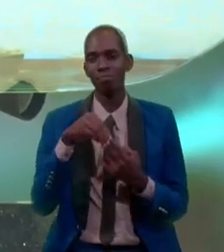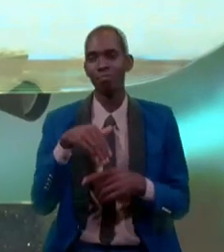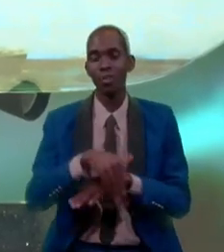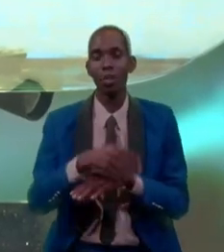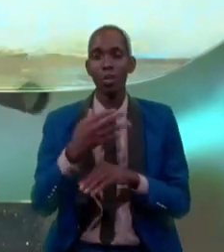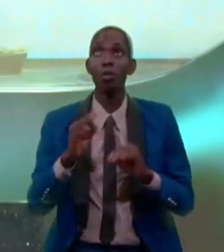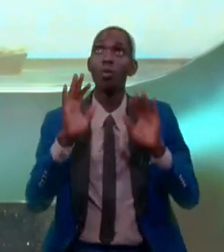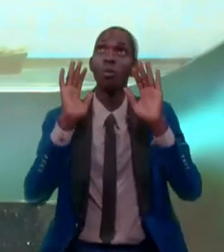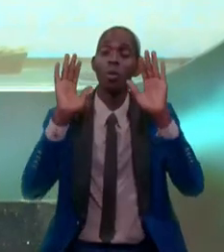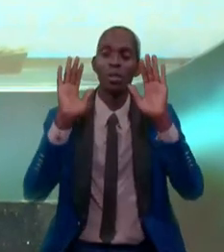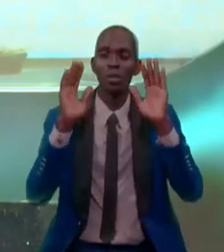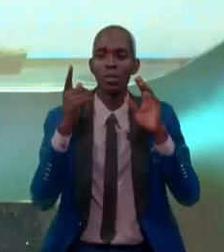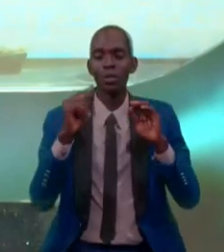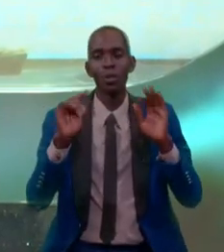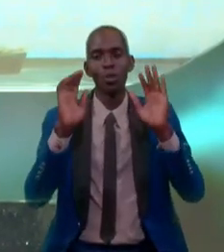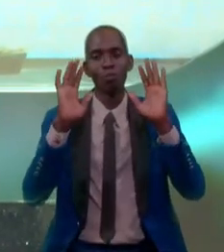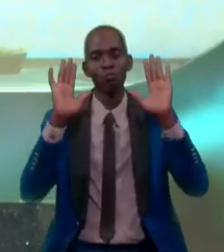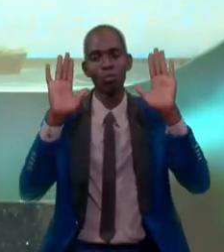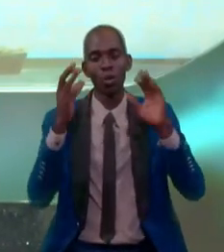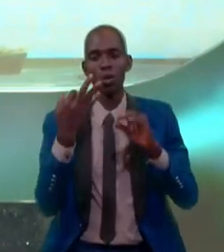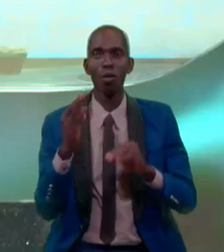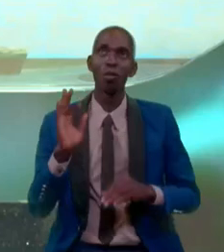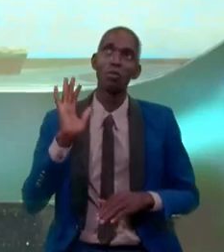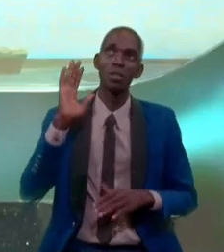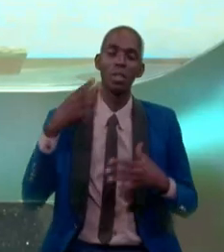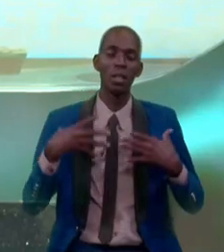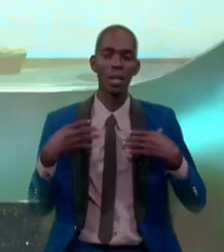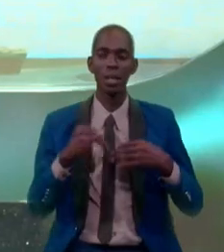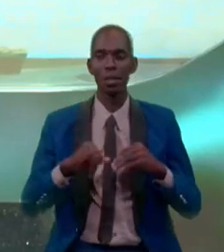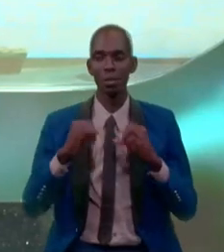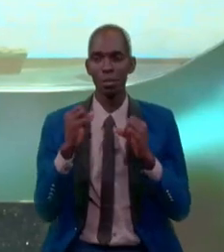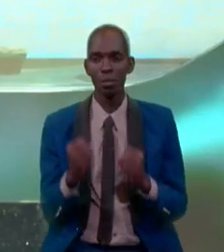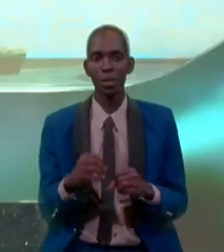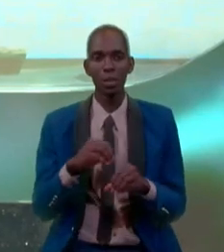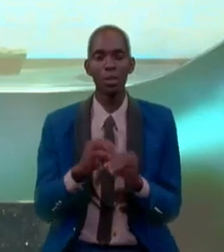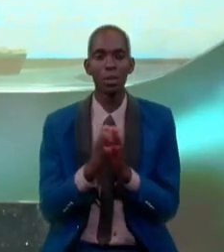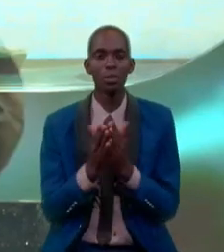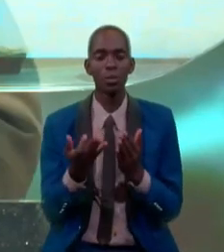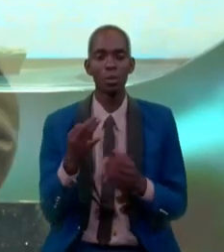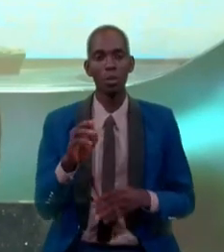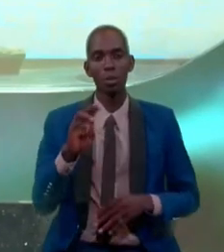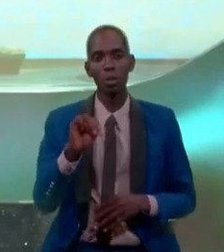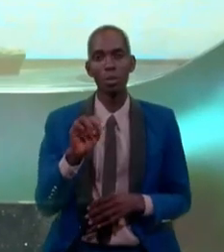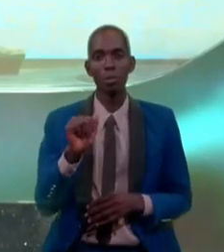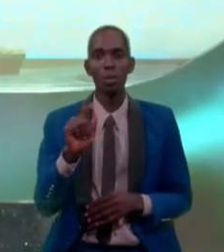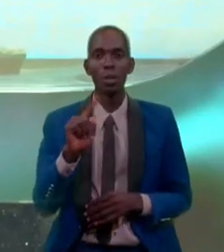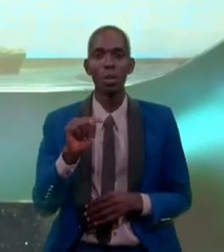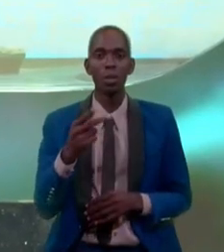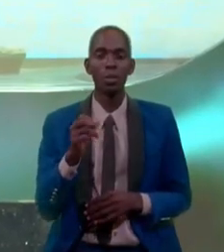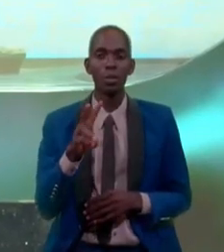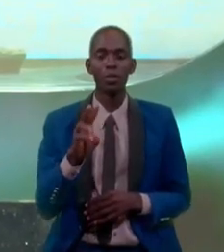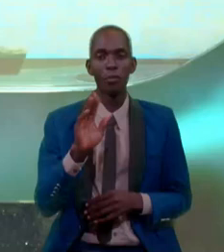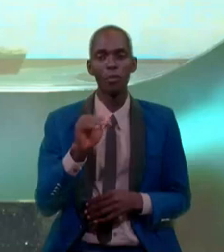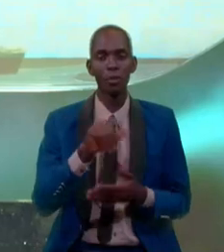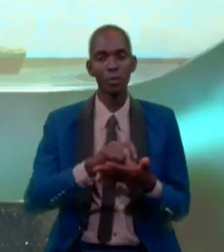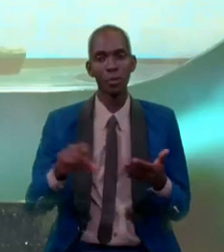prodiges, les prodiges de sa puissance et de guérison, les merveilles de sa puissance et de guérison.